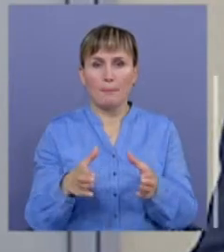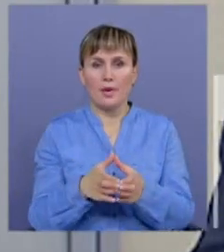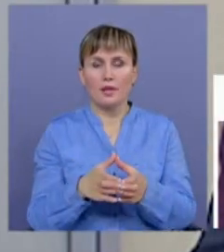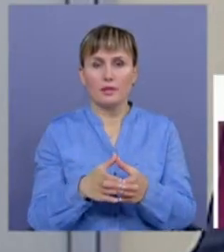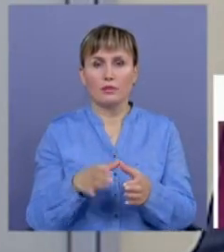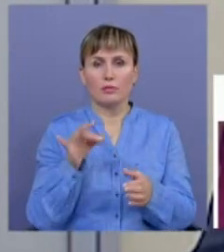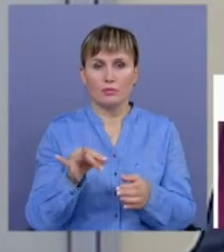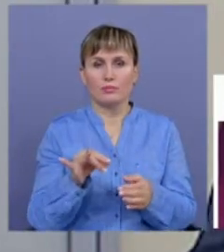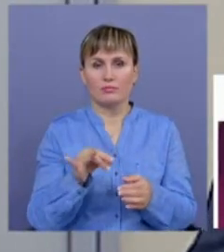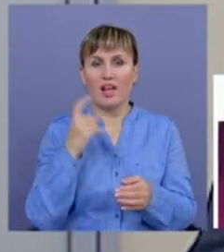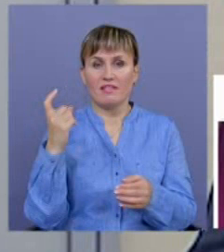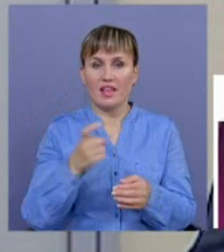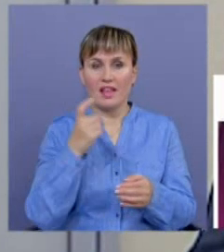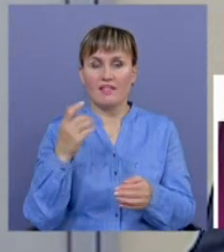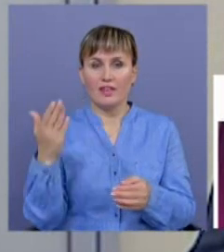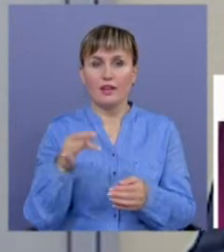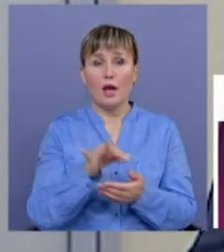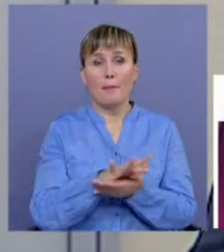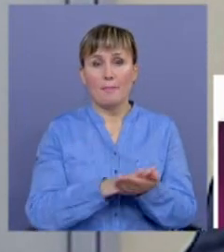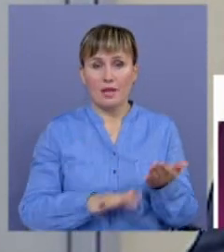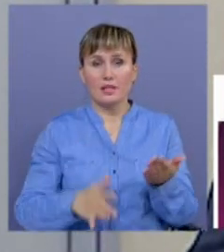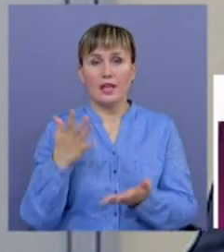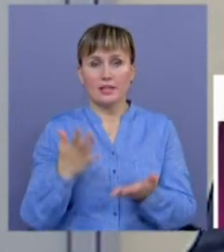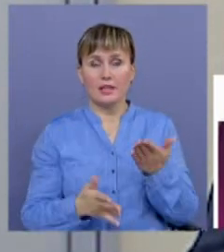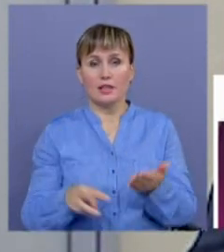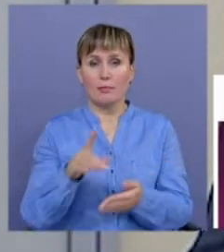как у патентообладателя. Впоследствии, если мы